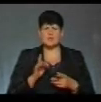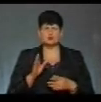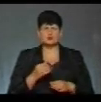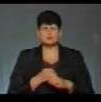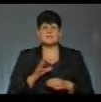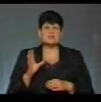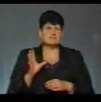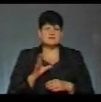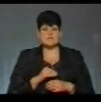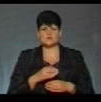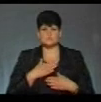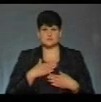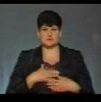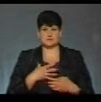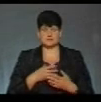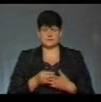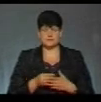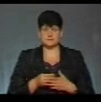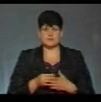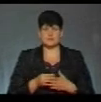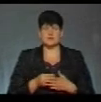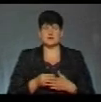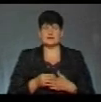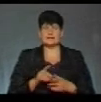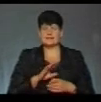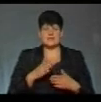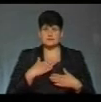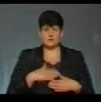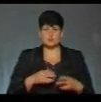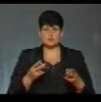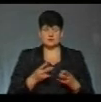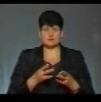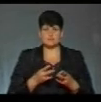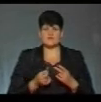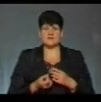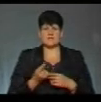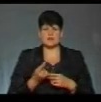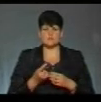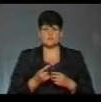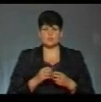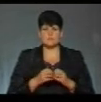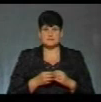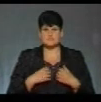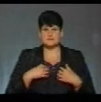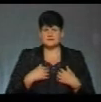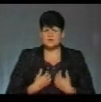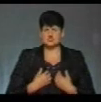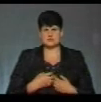ці потреби задовільнити. Незадоволені потреби викликають певні емоції. Це може бути відчай,